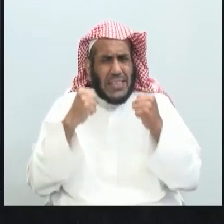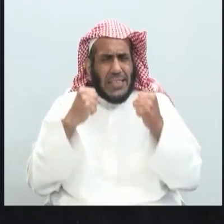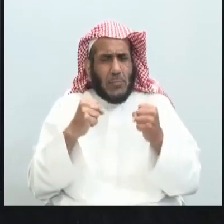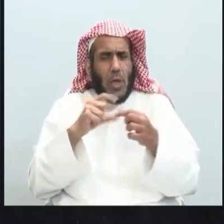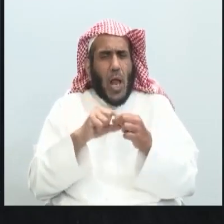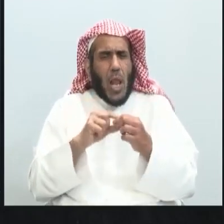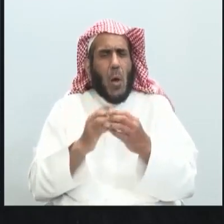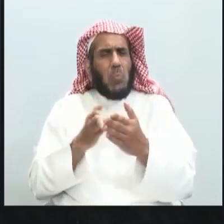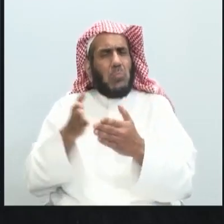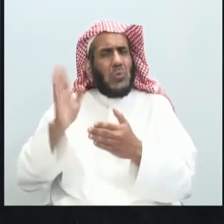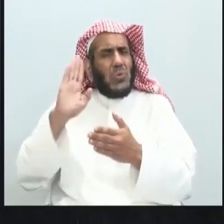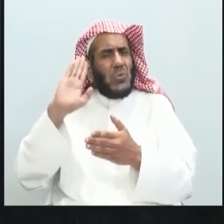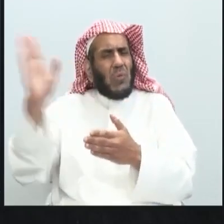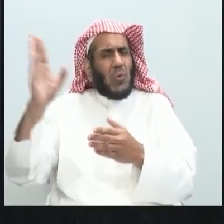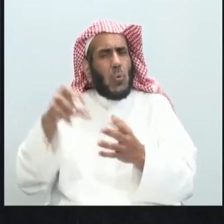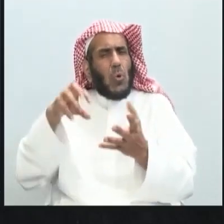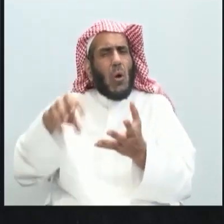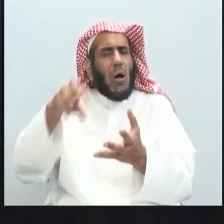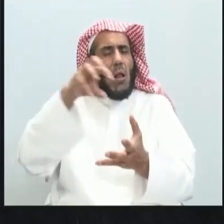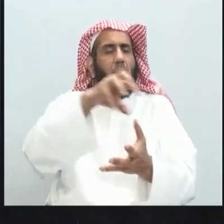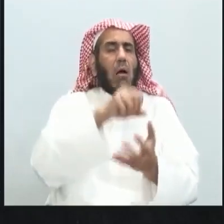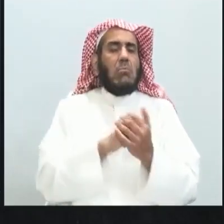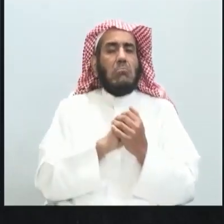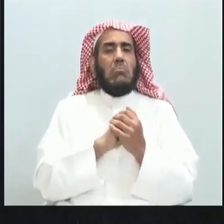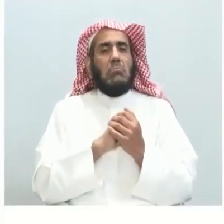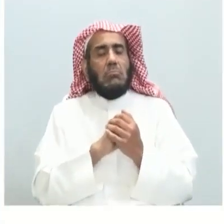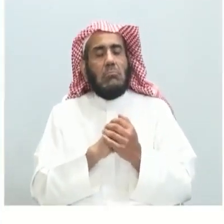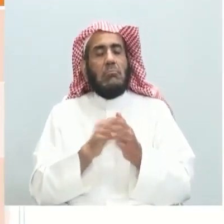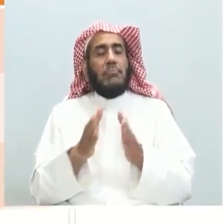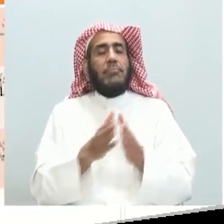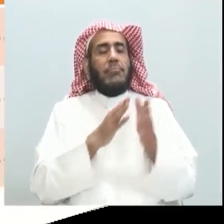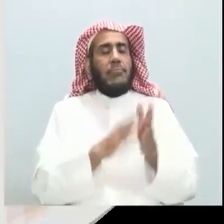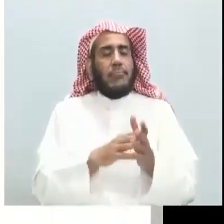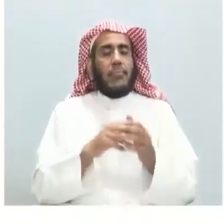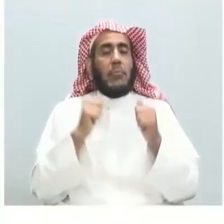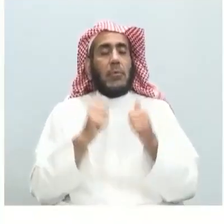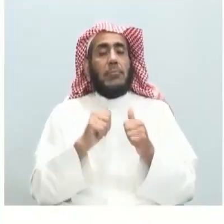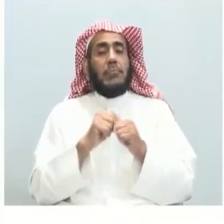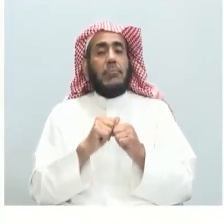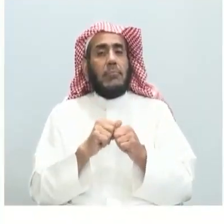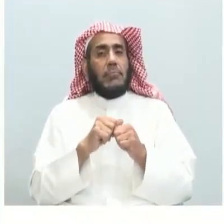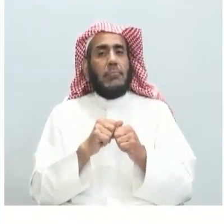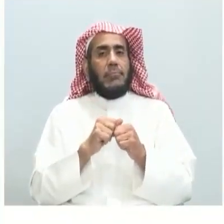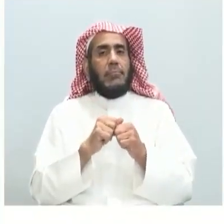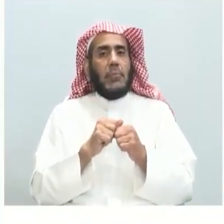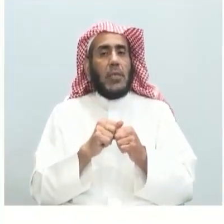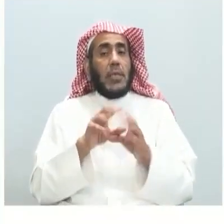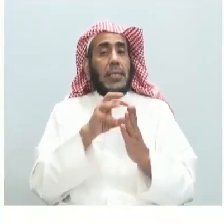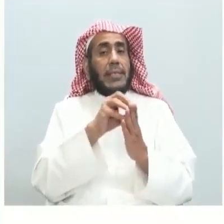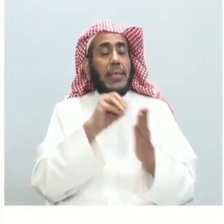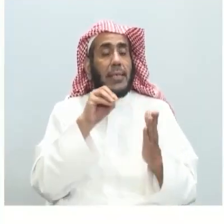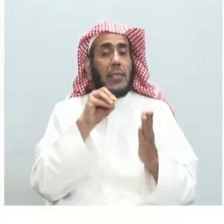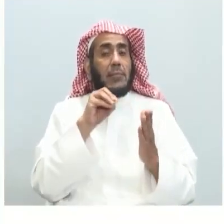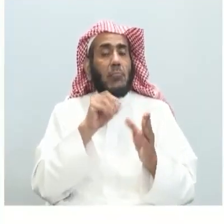بالسفر والانتقال من مكان الى اخر ناتي بعد هذا ايها الطلاب والطالبات الى استخراج